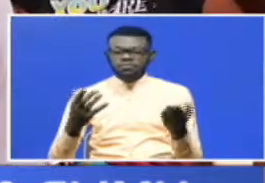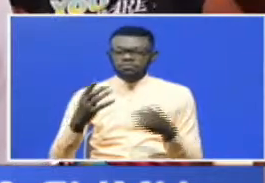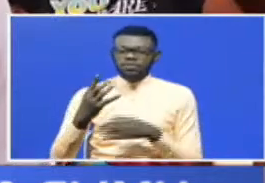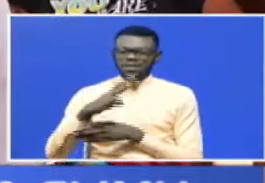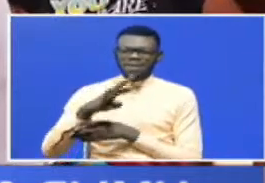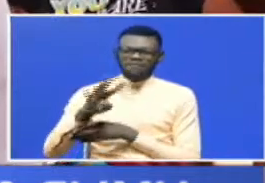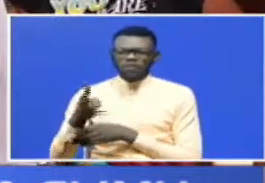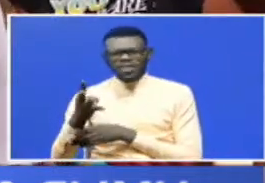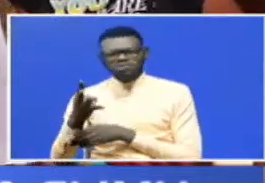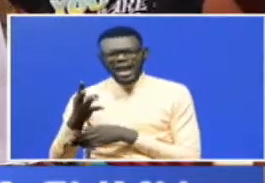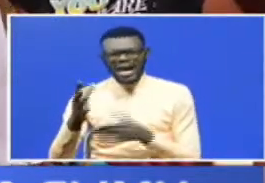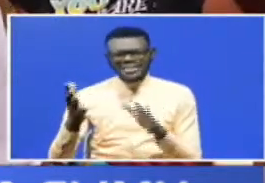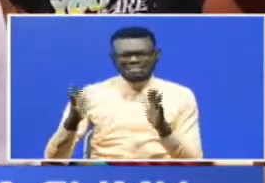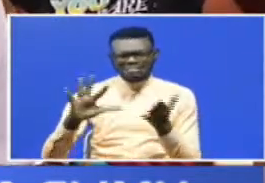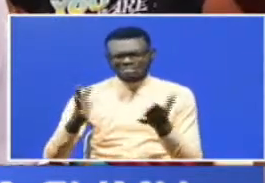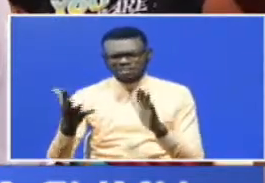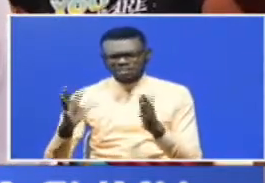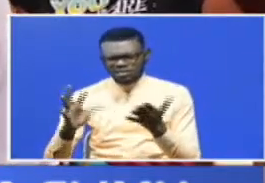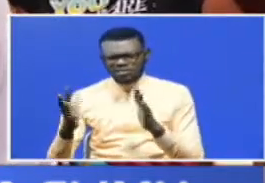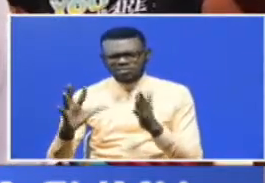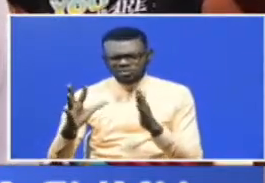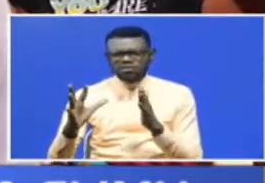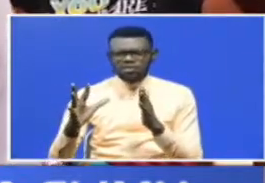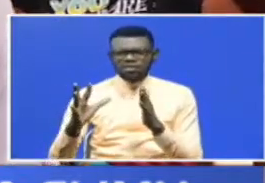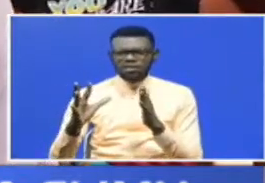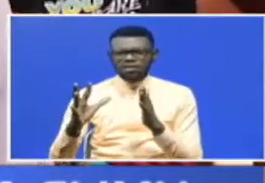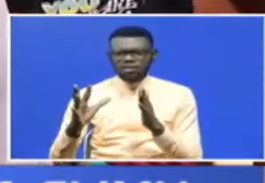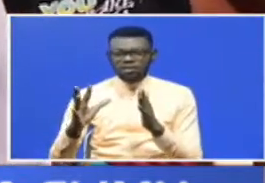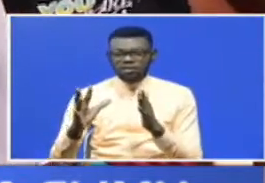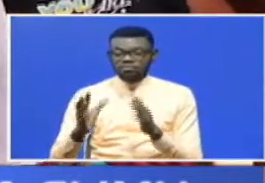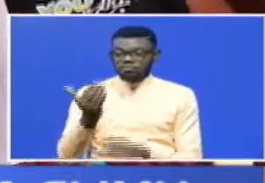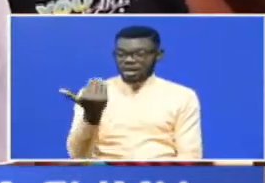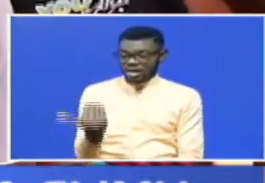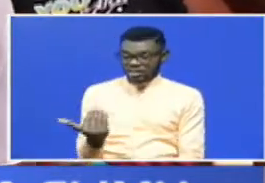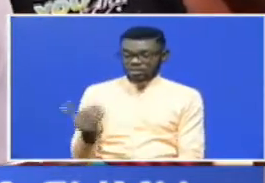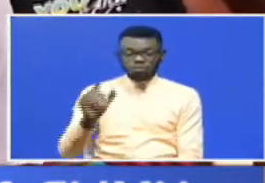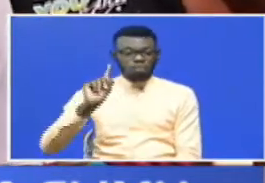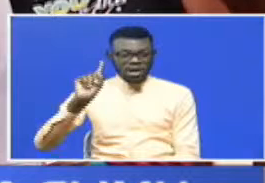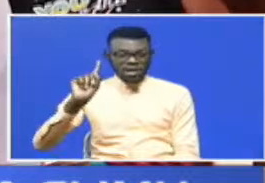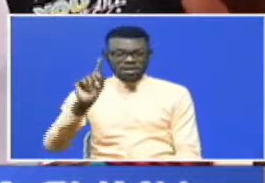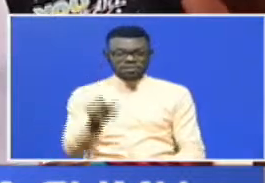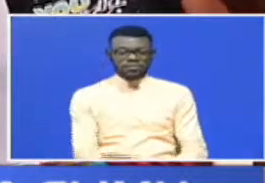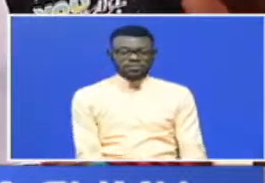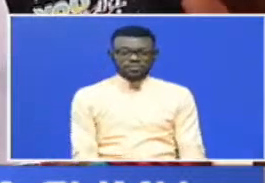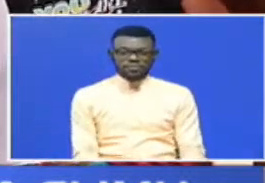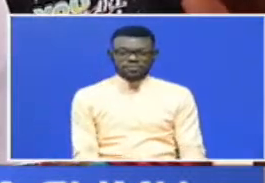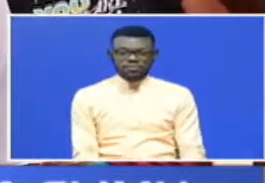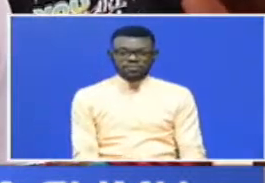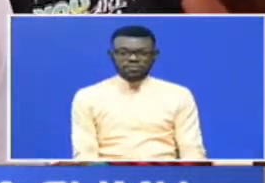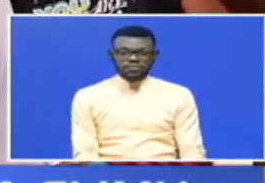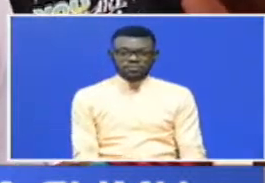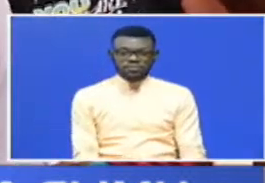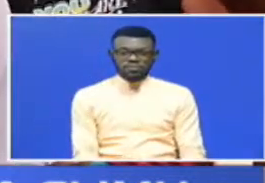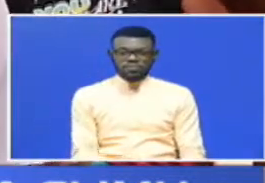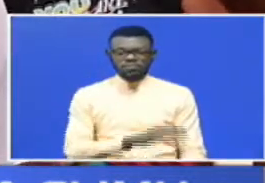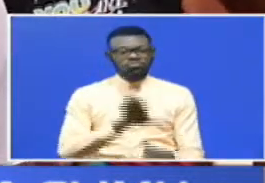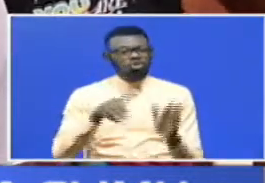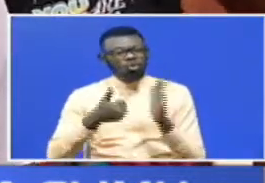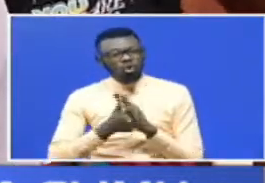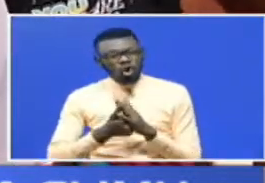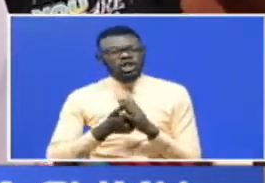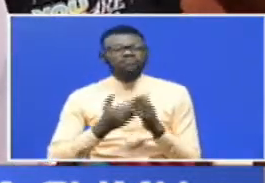4,000, haifiki 4,000 kamili, lakini inakaribia hapo kwa mtoto mmoja, ambapo nilifanya total ya